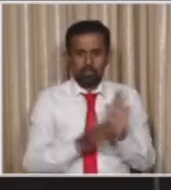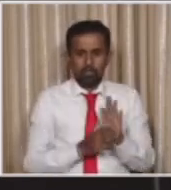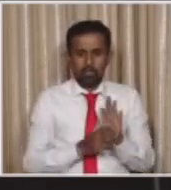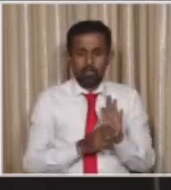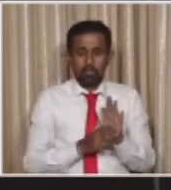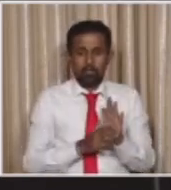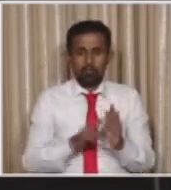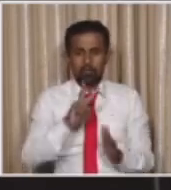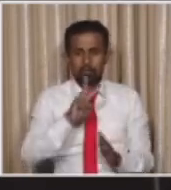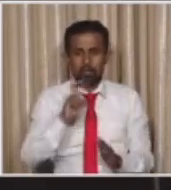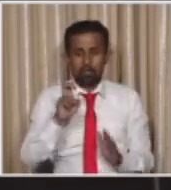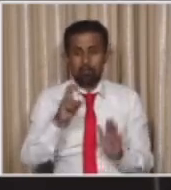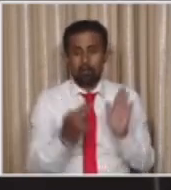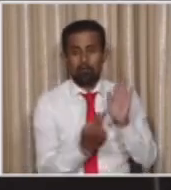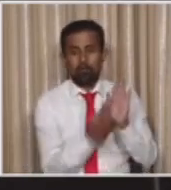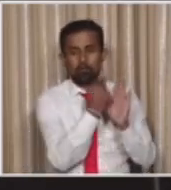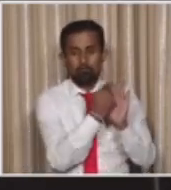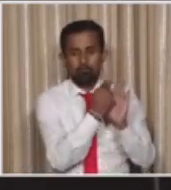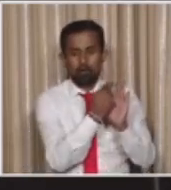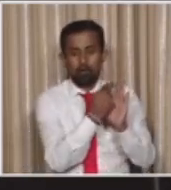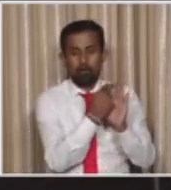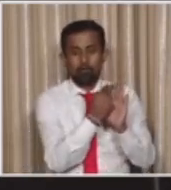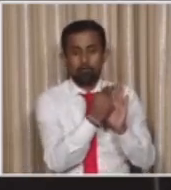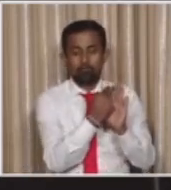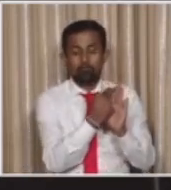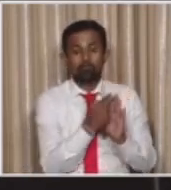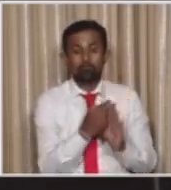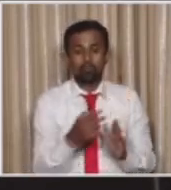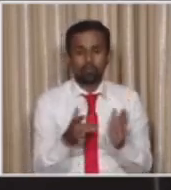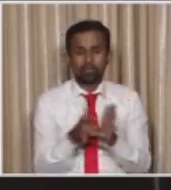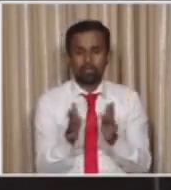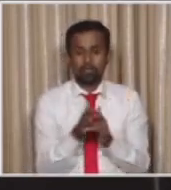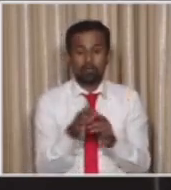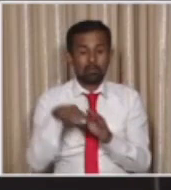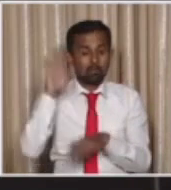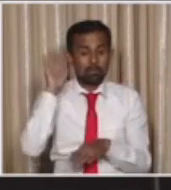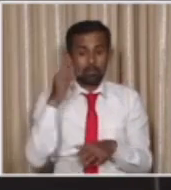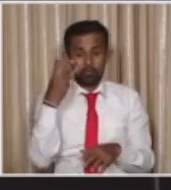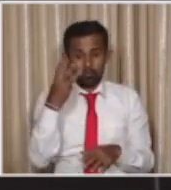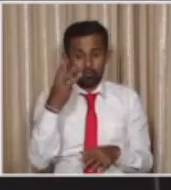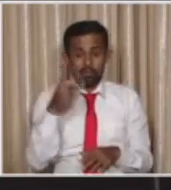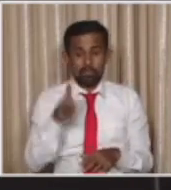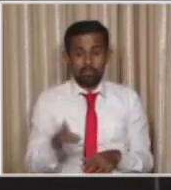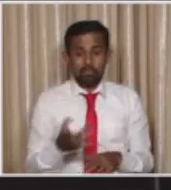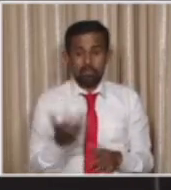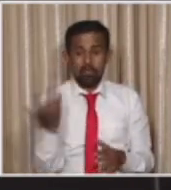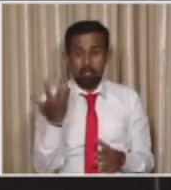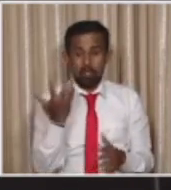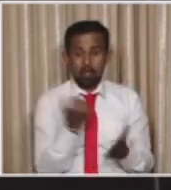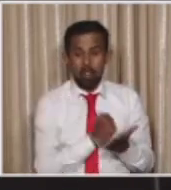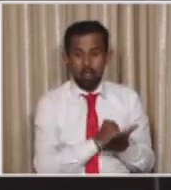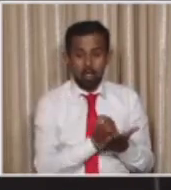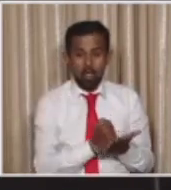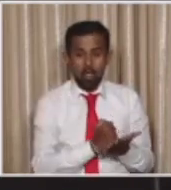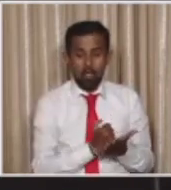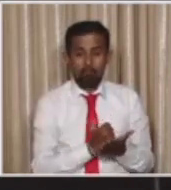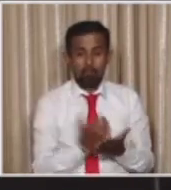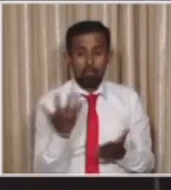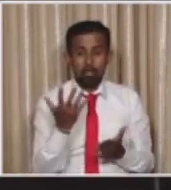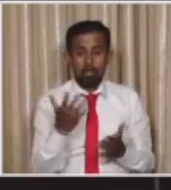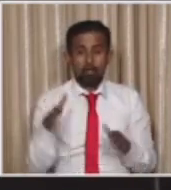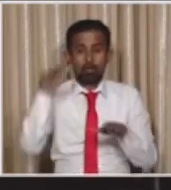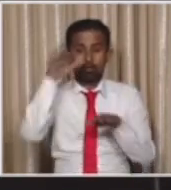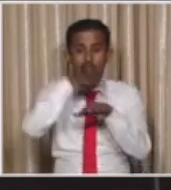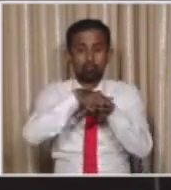වයඹ දිසින් මේ බෞද්ධ සිස්සත් සානය ගරු සභාපතිතුමනි ක්‍රිස්තු පූර්ව 3 වැනි සියවසට අයත් ශිලා ලේඛන එතන තියෙනවා. ඒ පර්වත මුදුනට